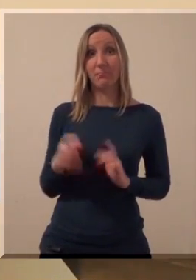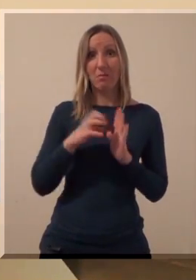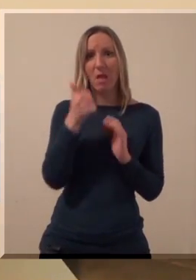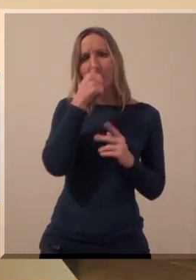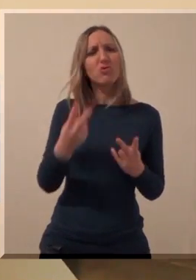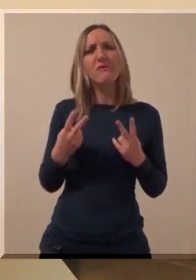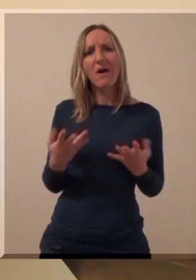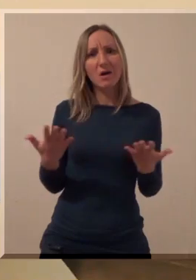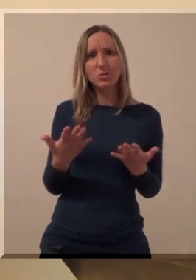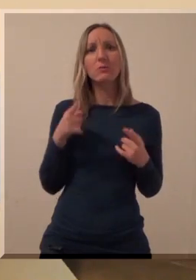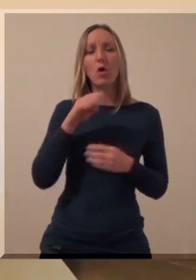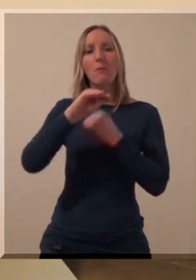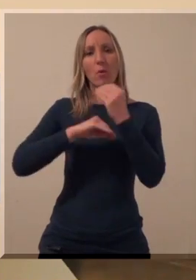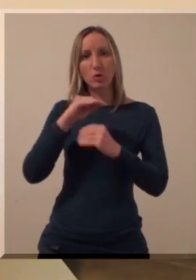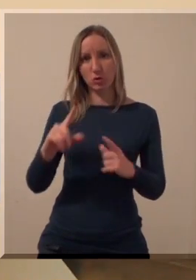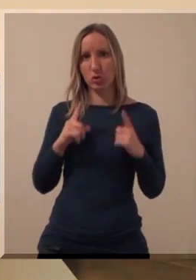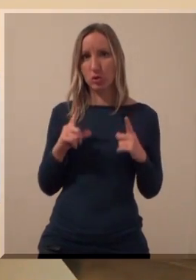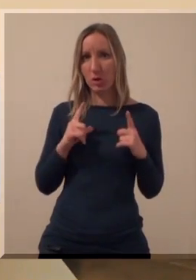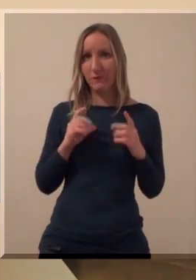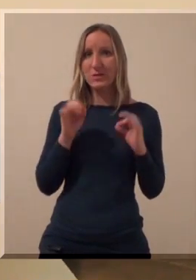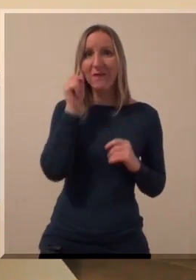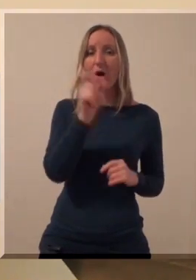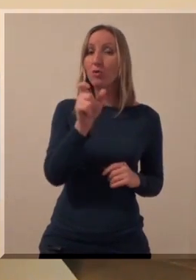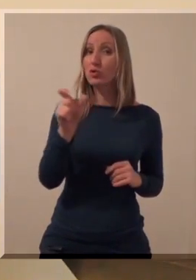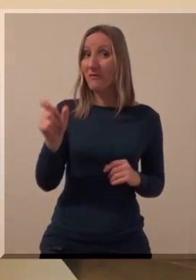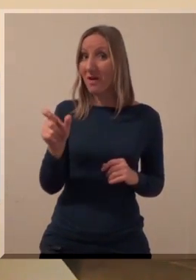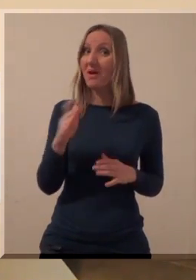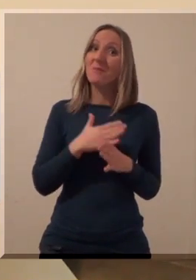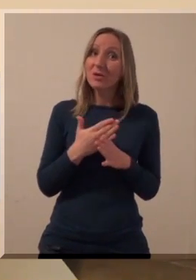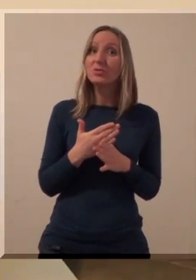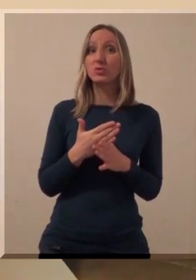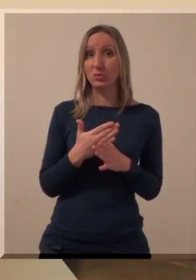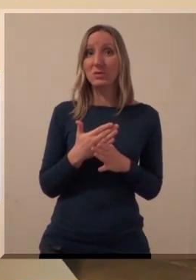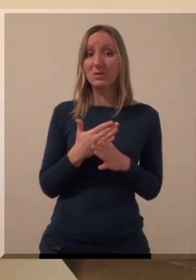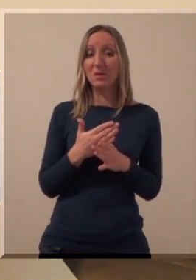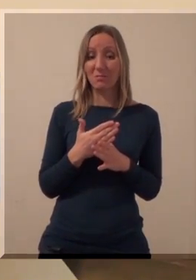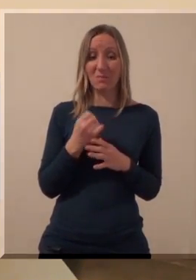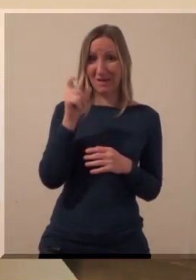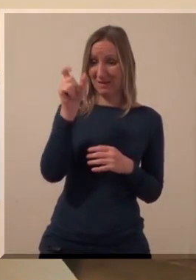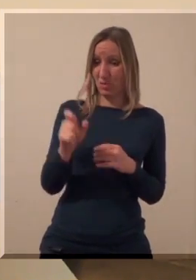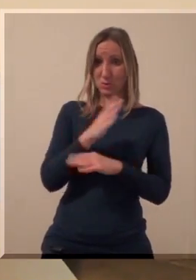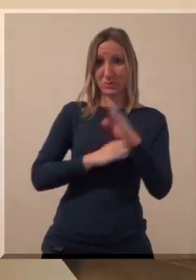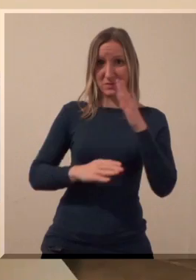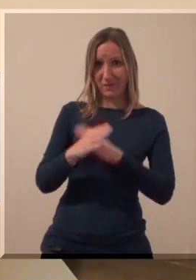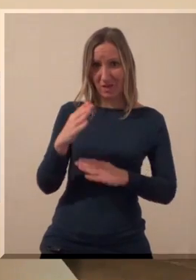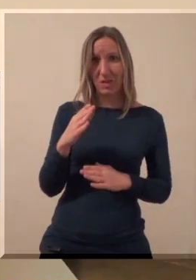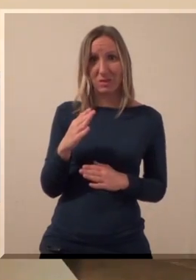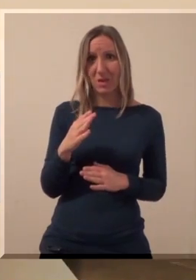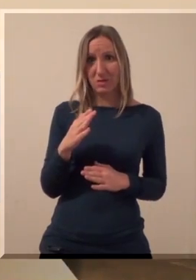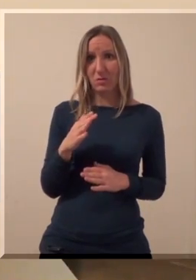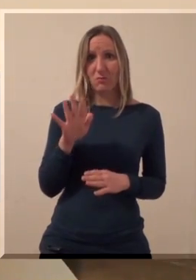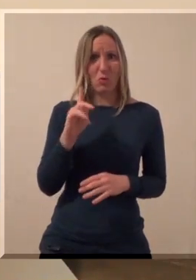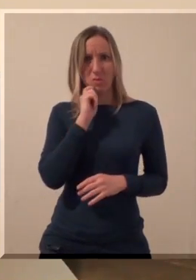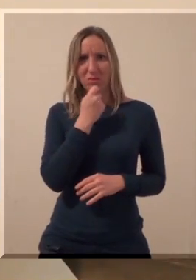Ono što je dalje bitno, a to je jedan porodični život svakoga od nas, međutim, kada su u pitanju osobe sa hendikepom, to je u